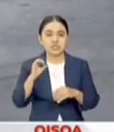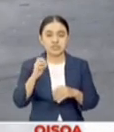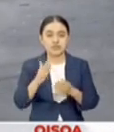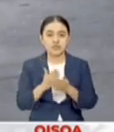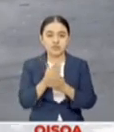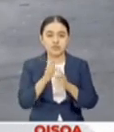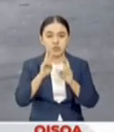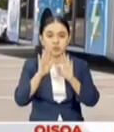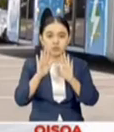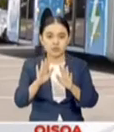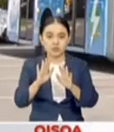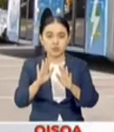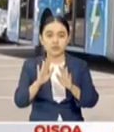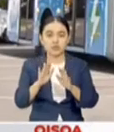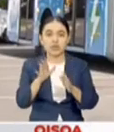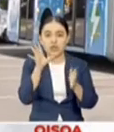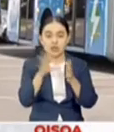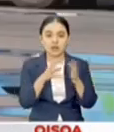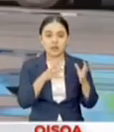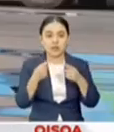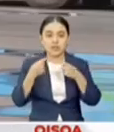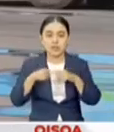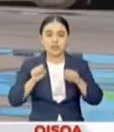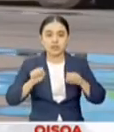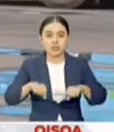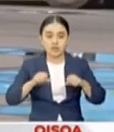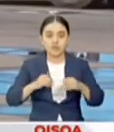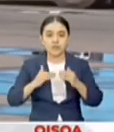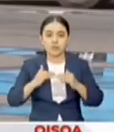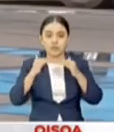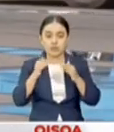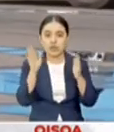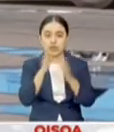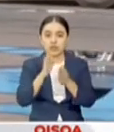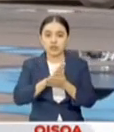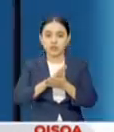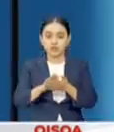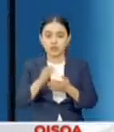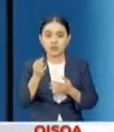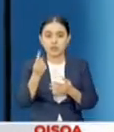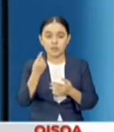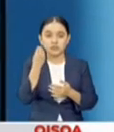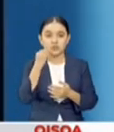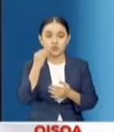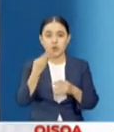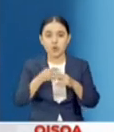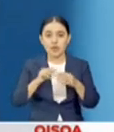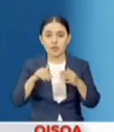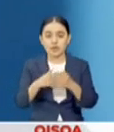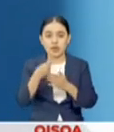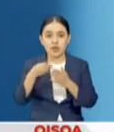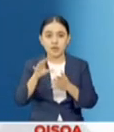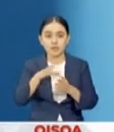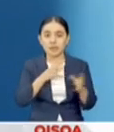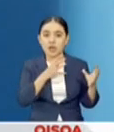ham ko'rsatilmoqda. Elektrobusning texnik imkoniyatlari yuqori, ekologik toza. Yana bir jihat, ushbu yangi xarid